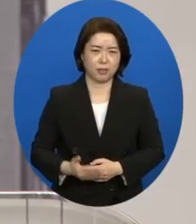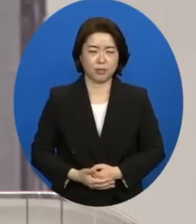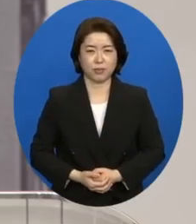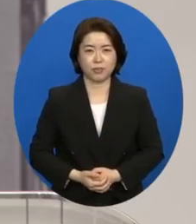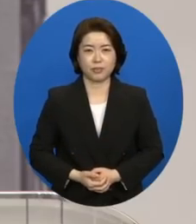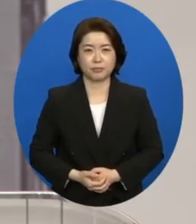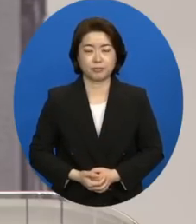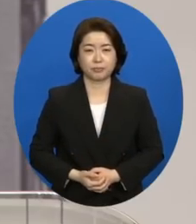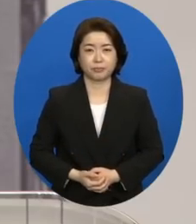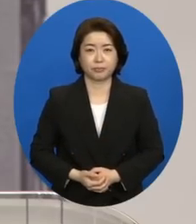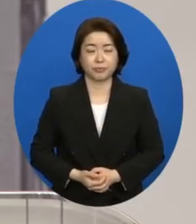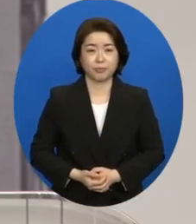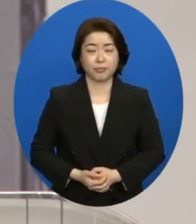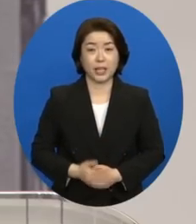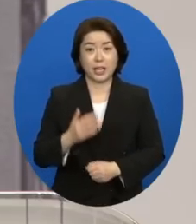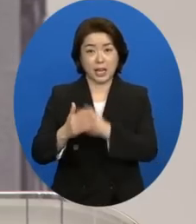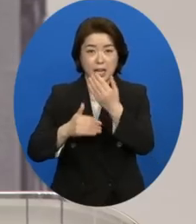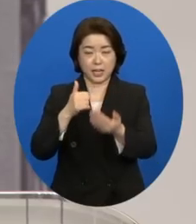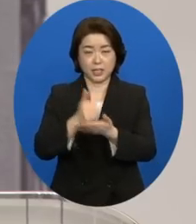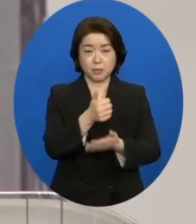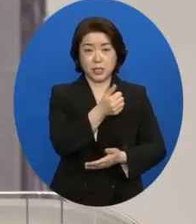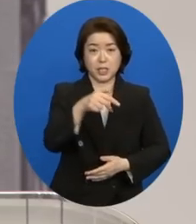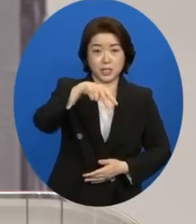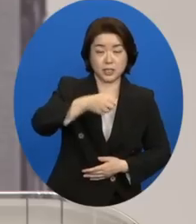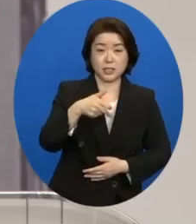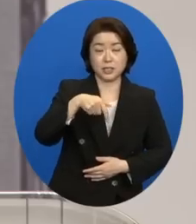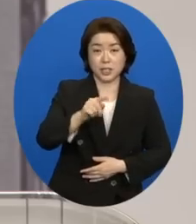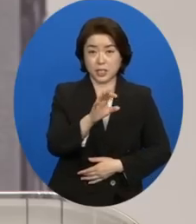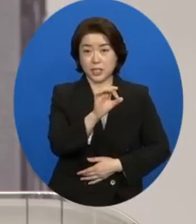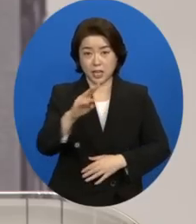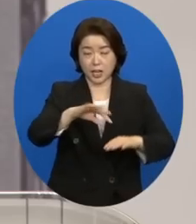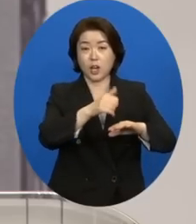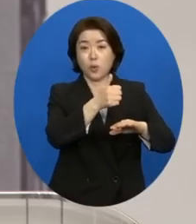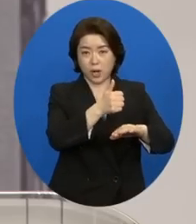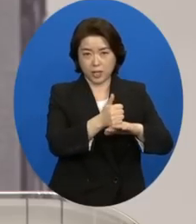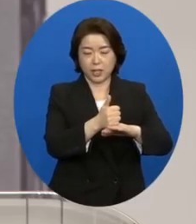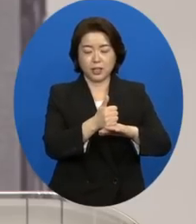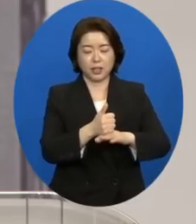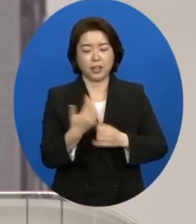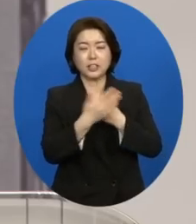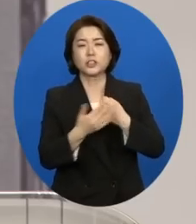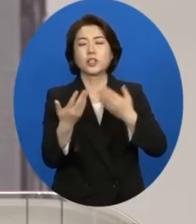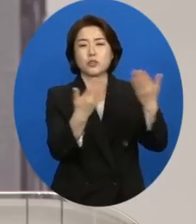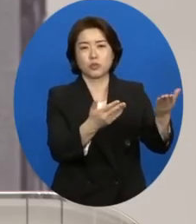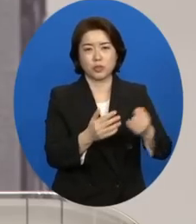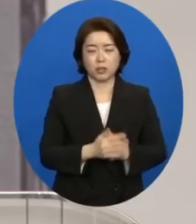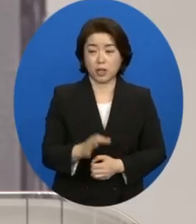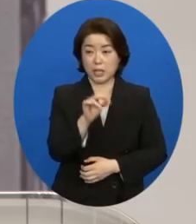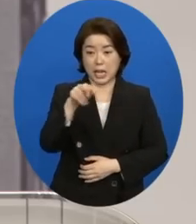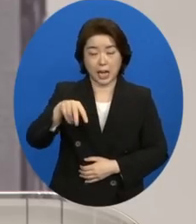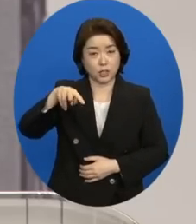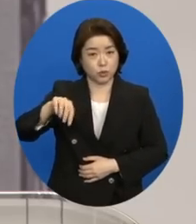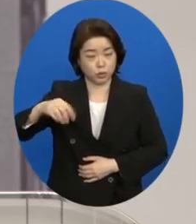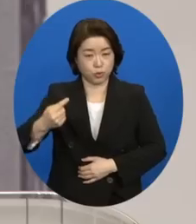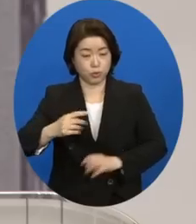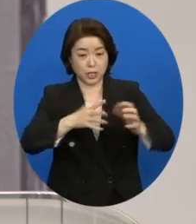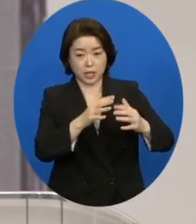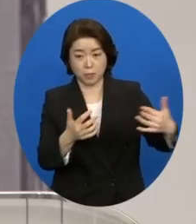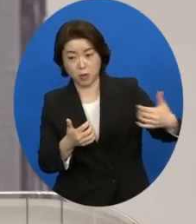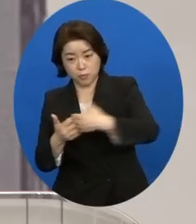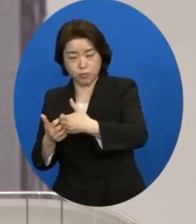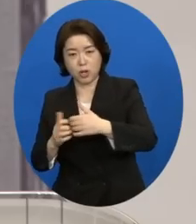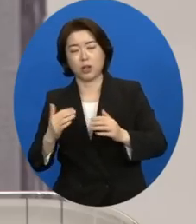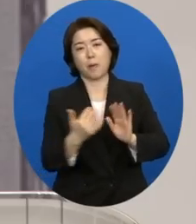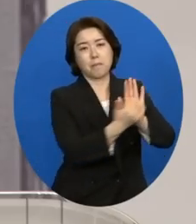하나님이 히스기야에게 참 은혜를 주셨어요 나라의 위기 속에서 아스로 군대를 막아 주셨죠 부기와 영화를 부어 주셨습니다